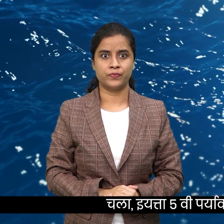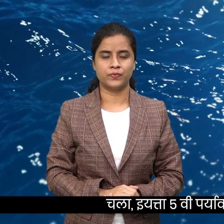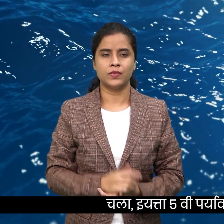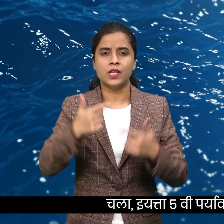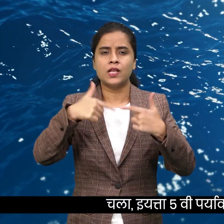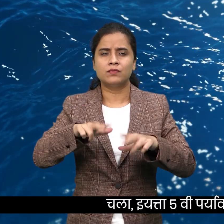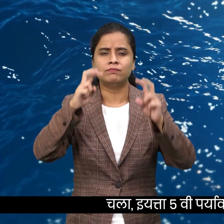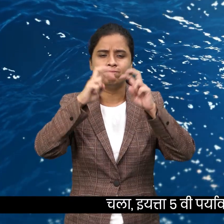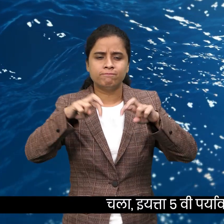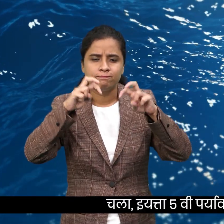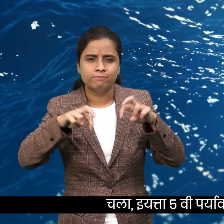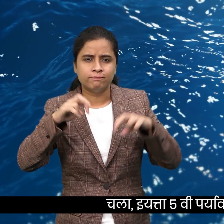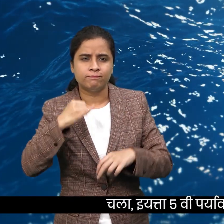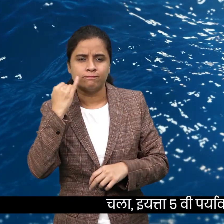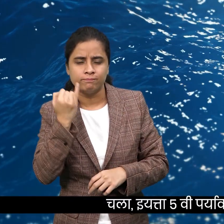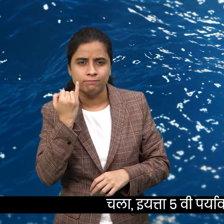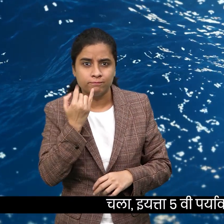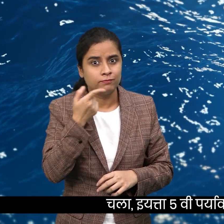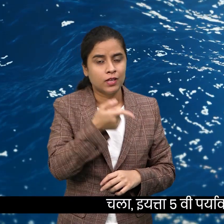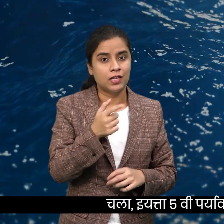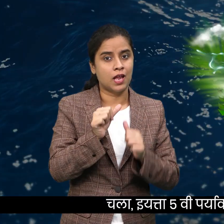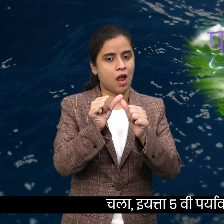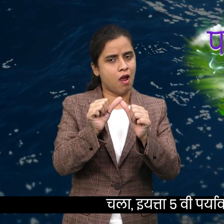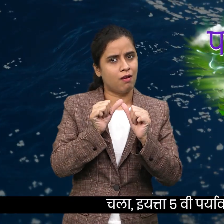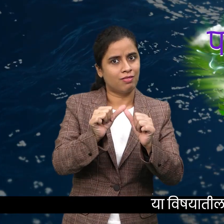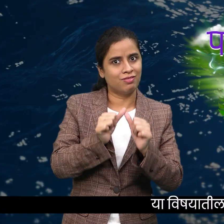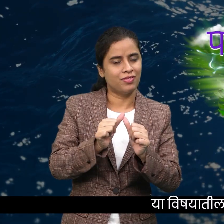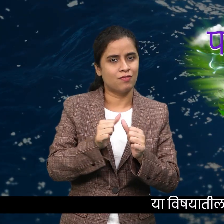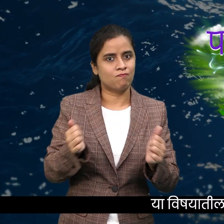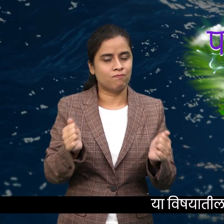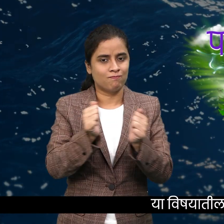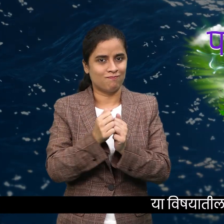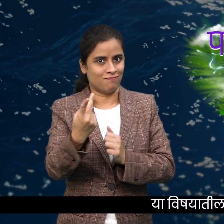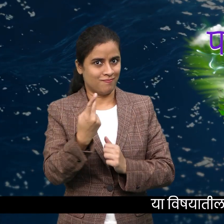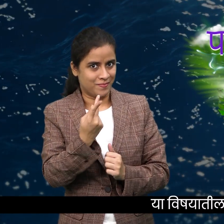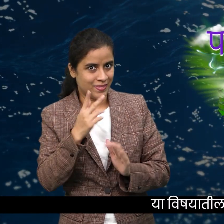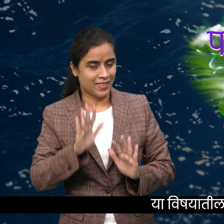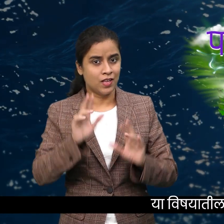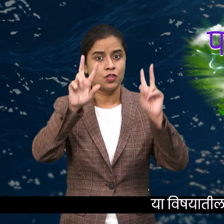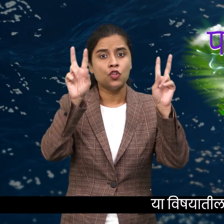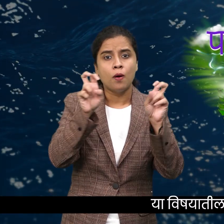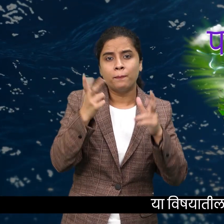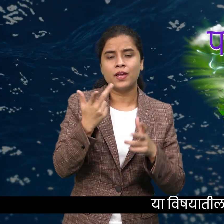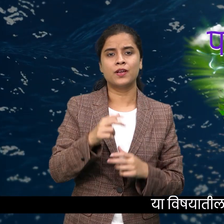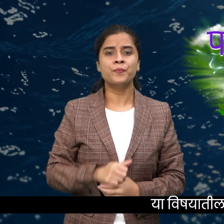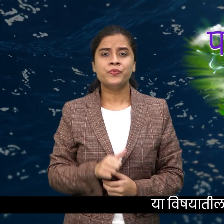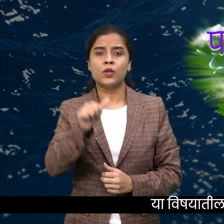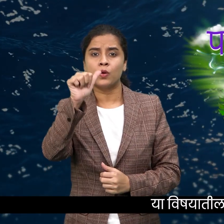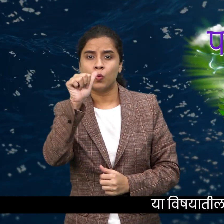चला इयत्ता 5वीच्या पर्यावरण विज्ञानाच्या पाणी व्यवस्थापन या विषयातील उत्तरे एकत्रितपणे